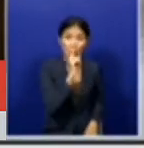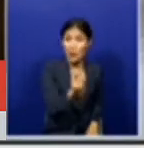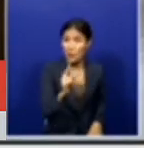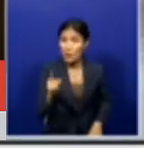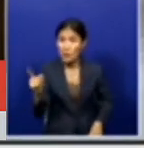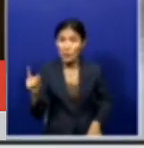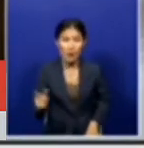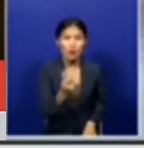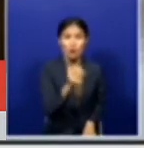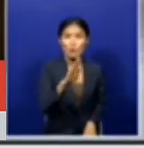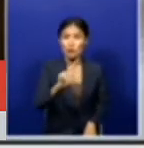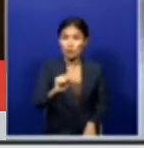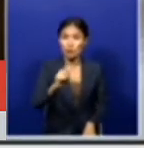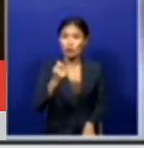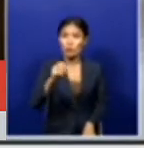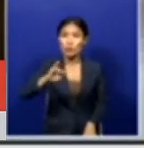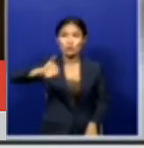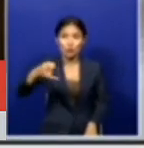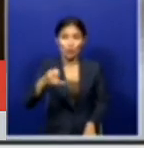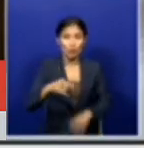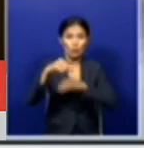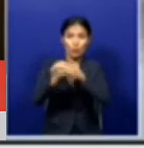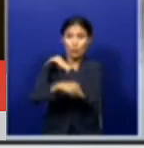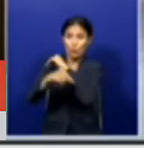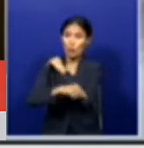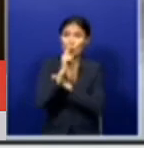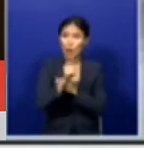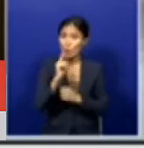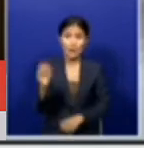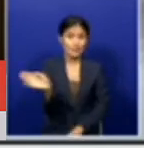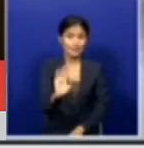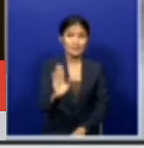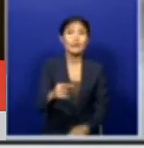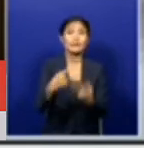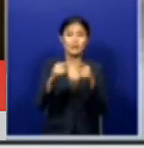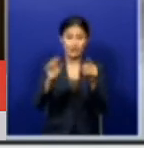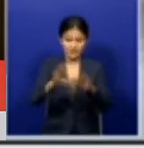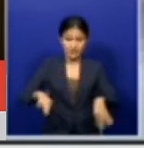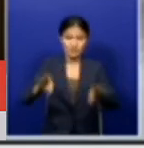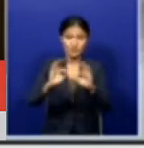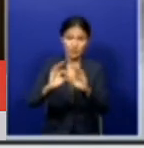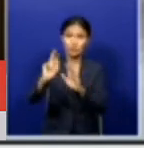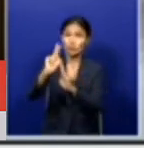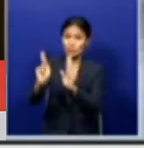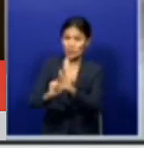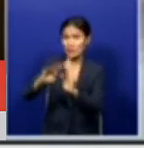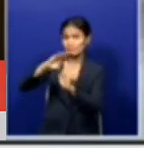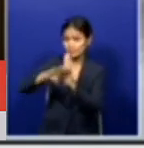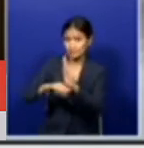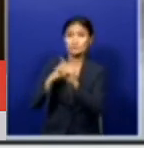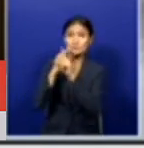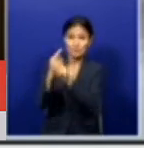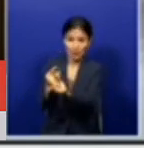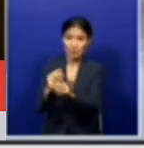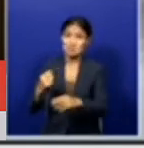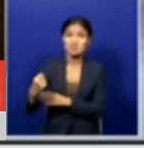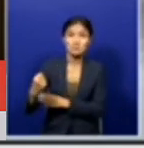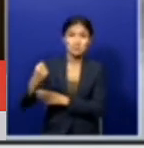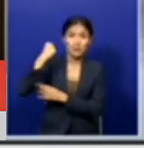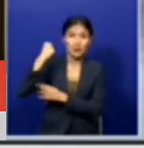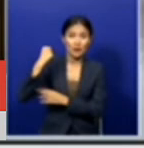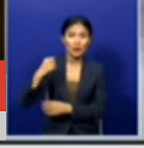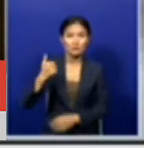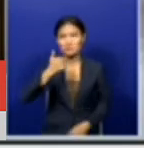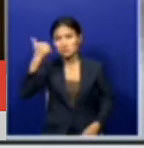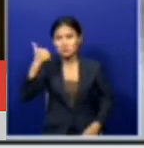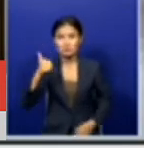ริตแต่กฎหมายก็ควรเป็นกฎหมายไม่ควรเอาอำนาจนอกระบบมา